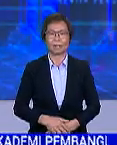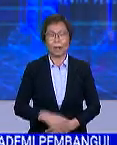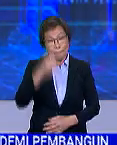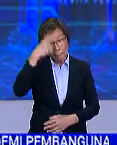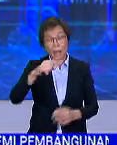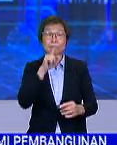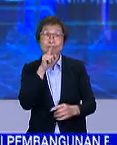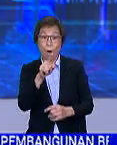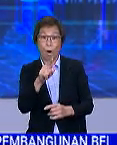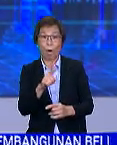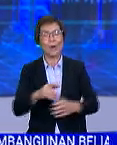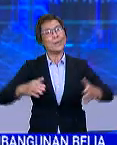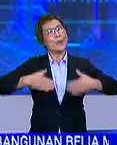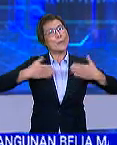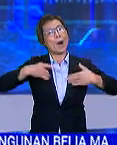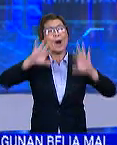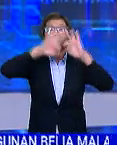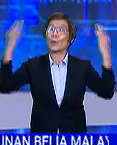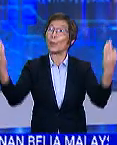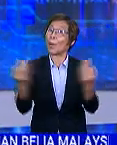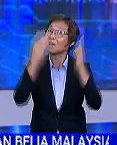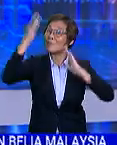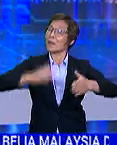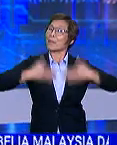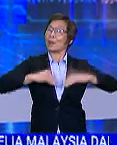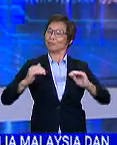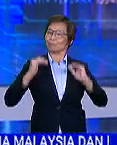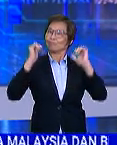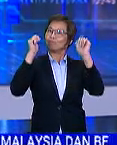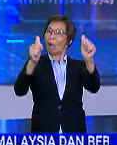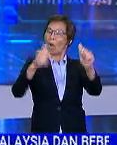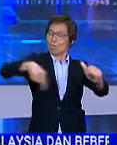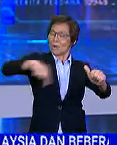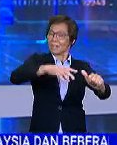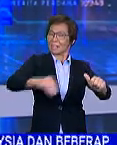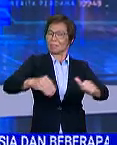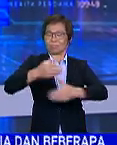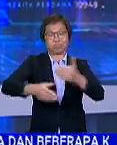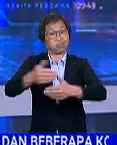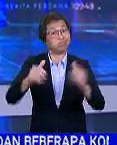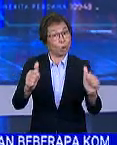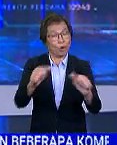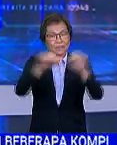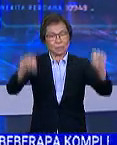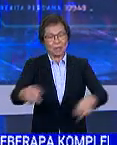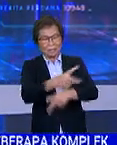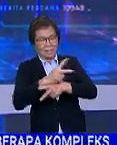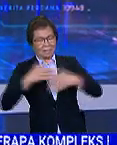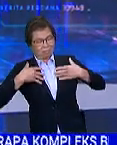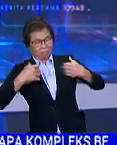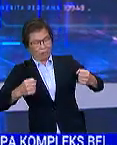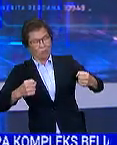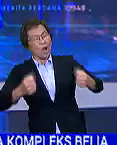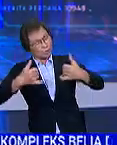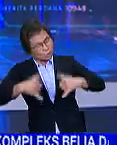Bagi memastikan kesejahteraan keluarga Malaysia pada tahap terbaik, berkualiti dan produktif, sistem penjagaan kesihatan